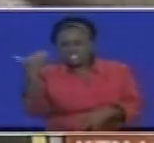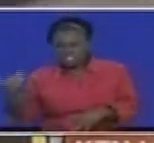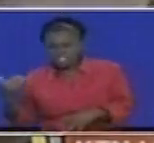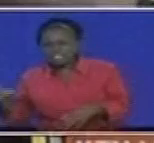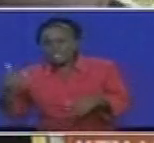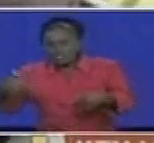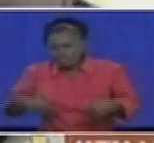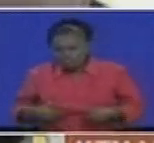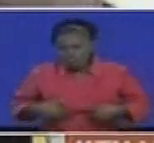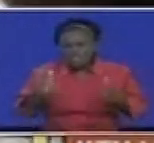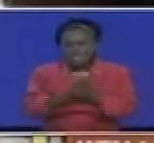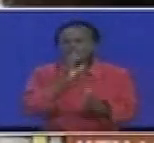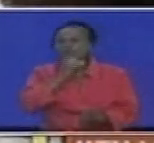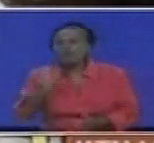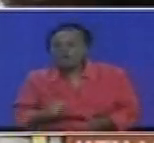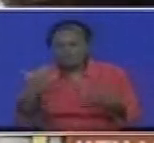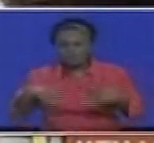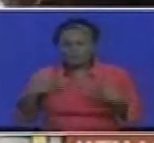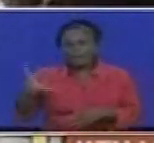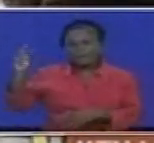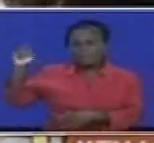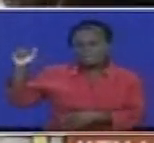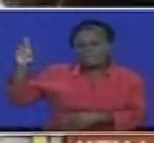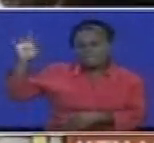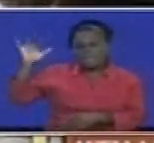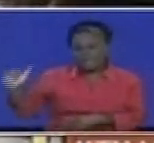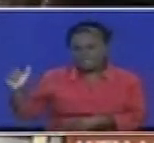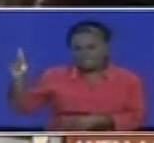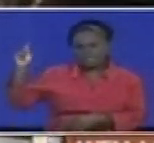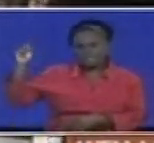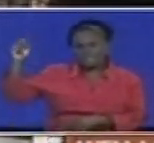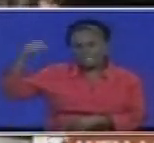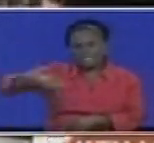vijana na wazee. Mary Kilobi, KTN Leo, Jumapili.